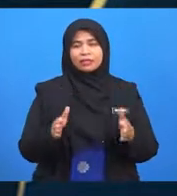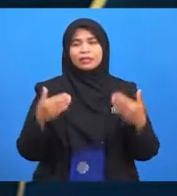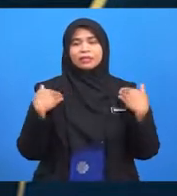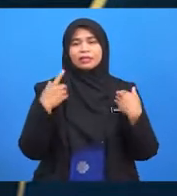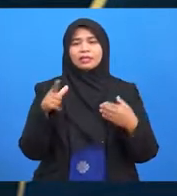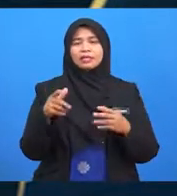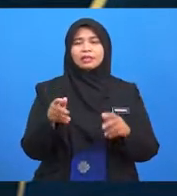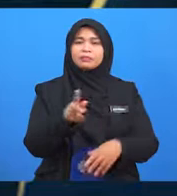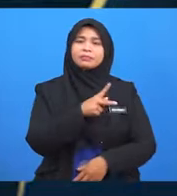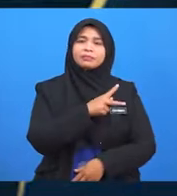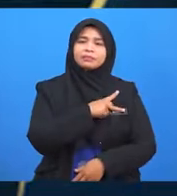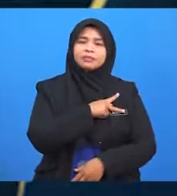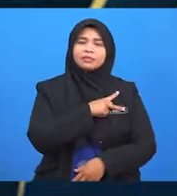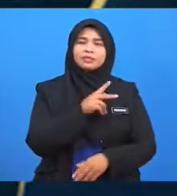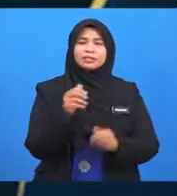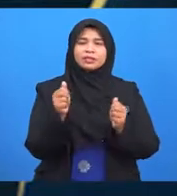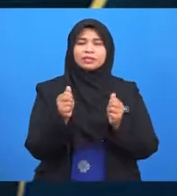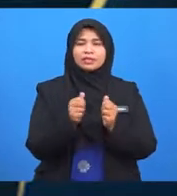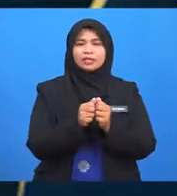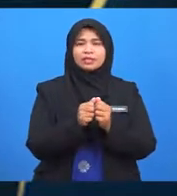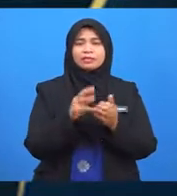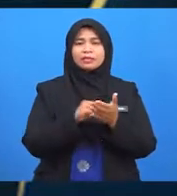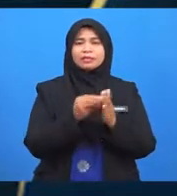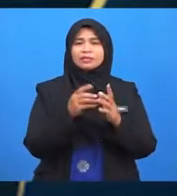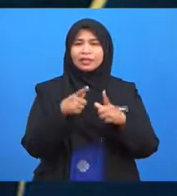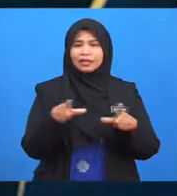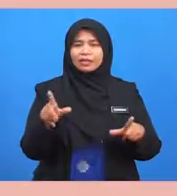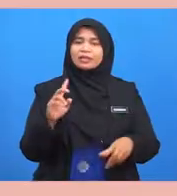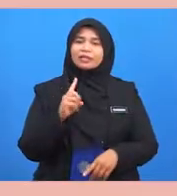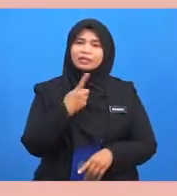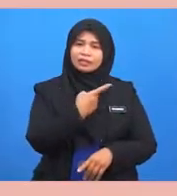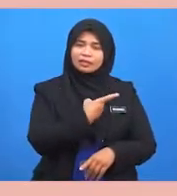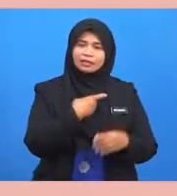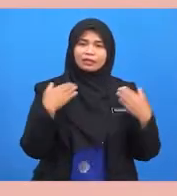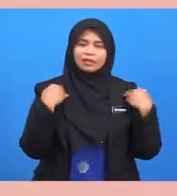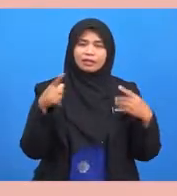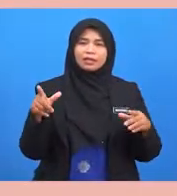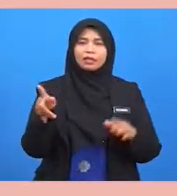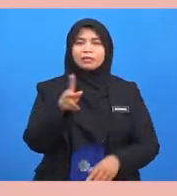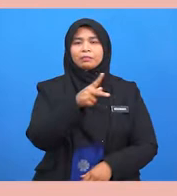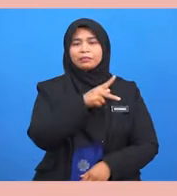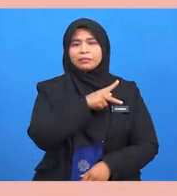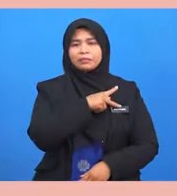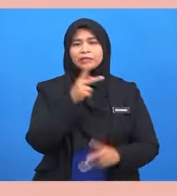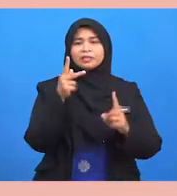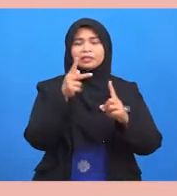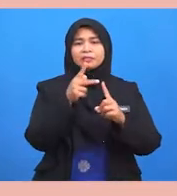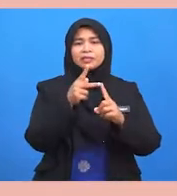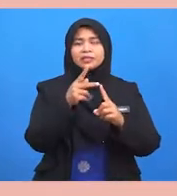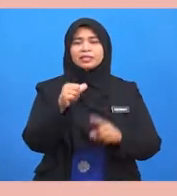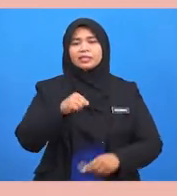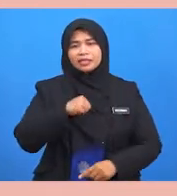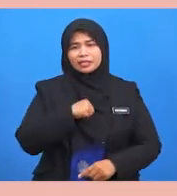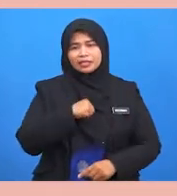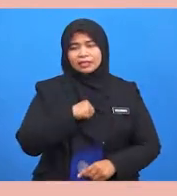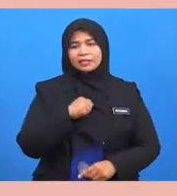pemimpin. Dengan erti kata lain, kita adalah pemimpin kepada diri